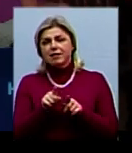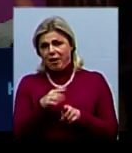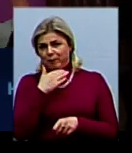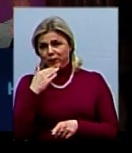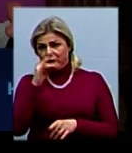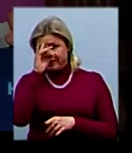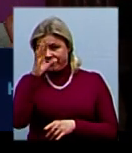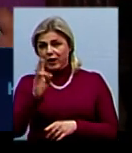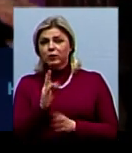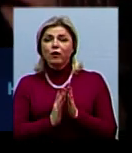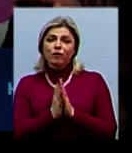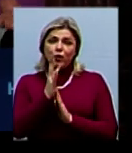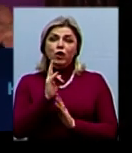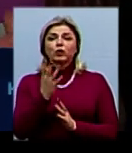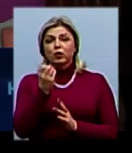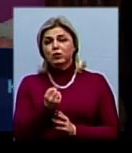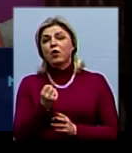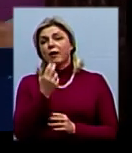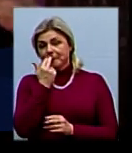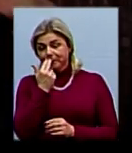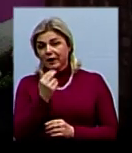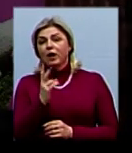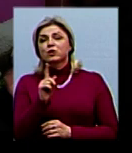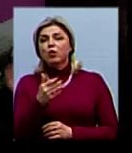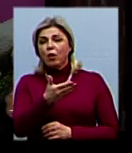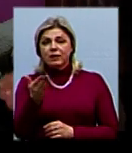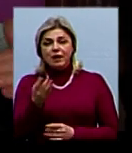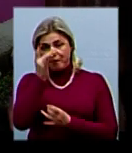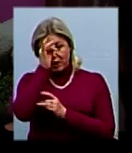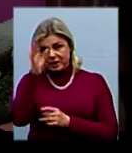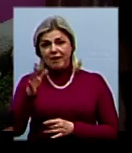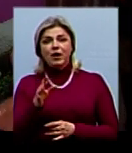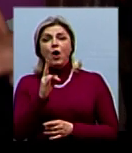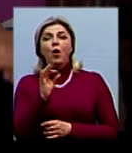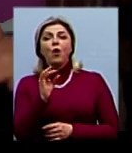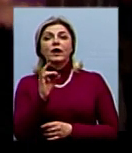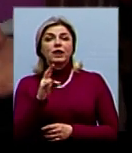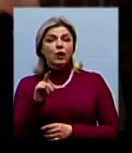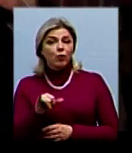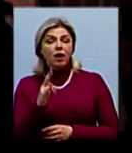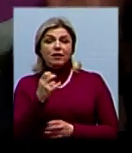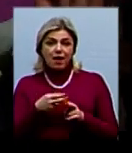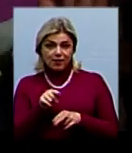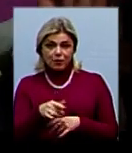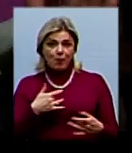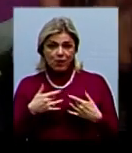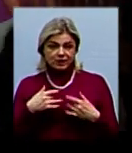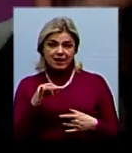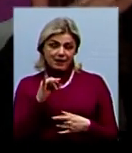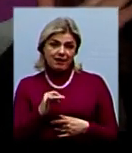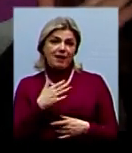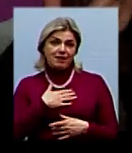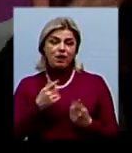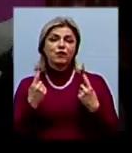які подорослішали, які подростаючі покоління. Що вони прославлять Корениху не тільки на цьому концерті, але й в майбутньому в Україні, нашу